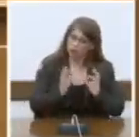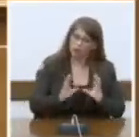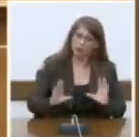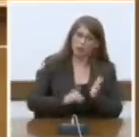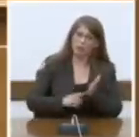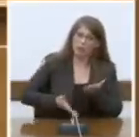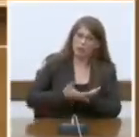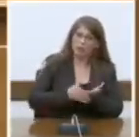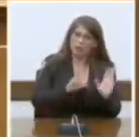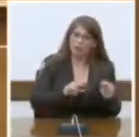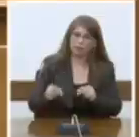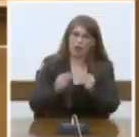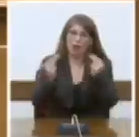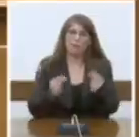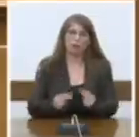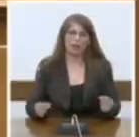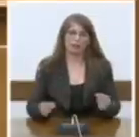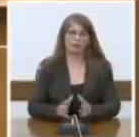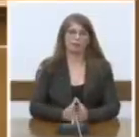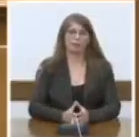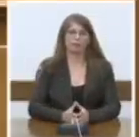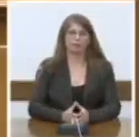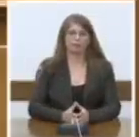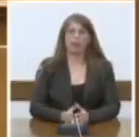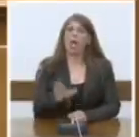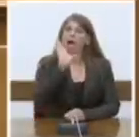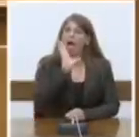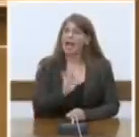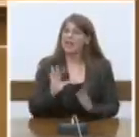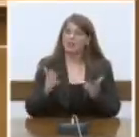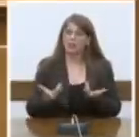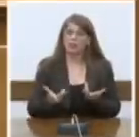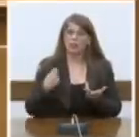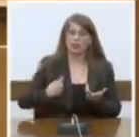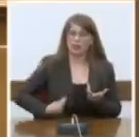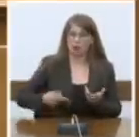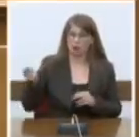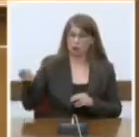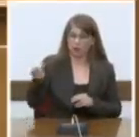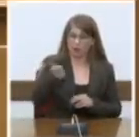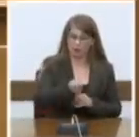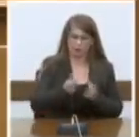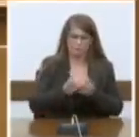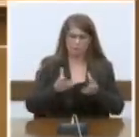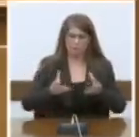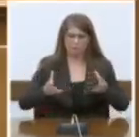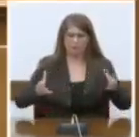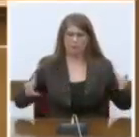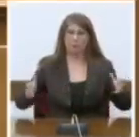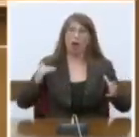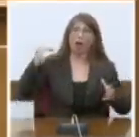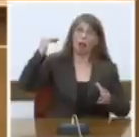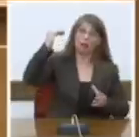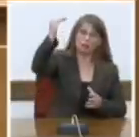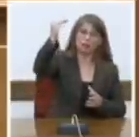συνεισφέρουμε σε ένα κοινό αποτέλεσμα. Η αλήθεια όμως είναι ότι το δημόσιο χρέος διωγγώθηκε και παραμένει στα ύψη.